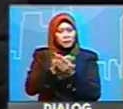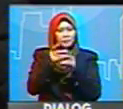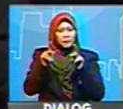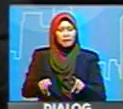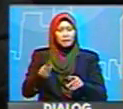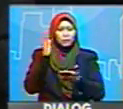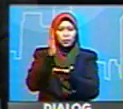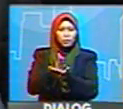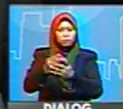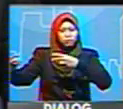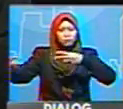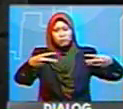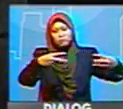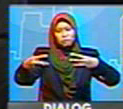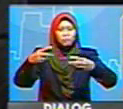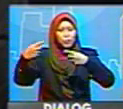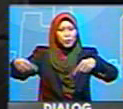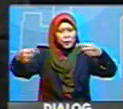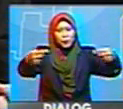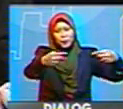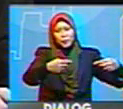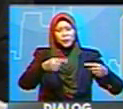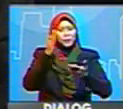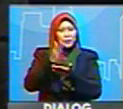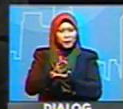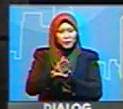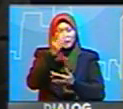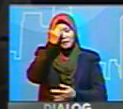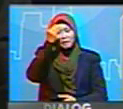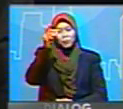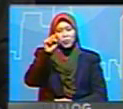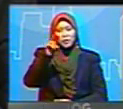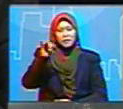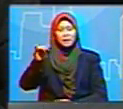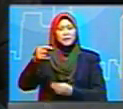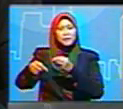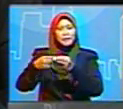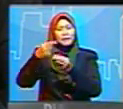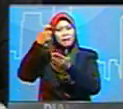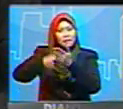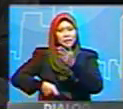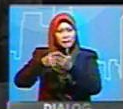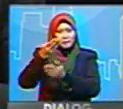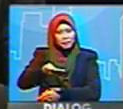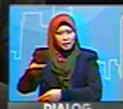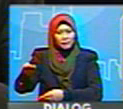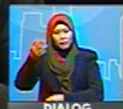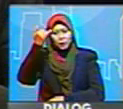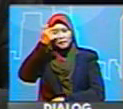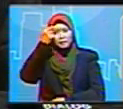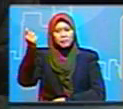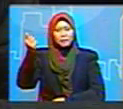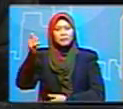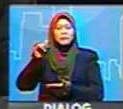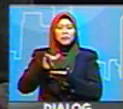pertelingkahan berhubung kenyataan Datuk Seri Ismail Datuk Seri Ismail Sabri yaakob mengenai harga barang kerana perbuatan sup itu menuju kepada